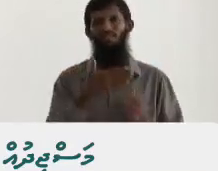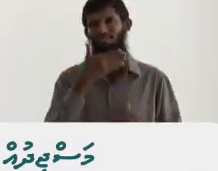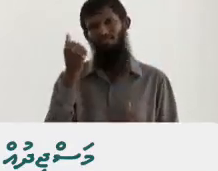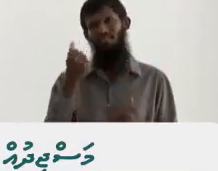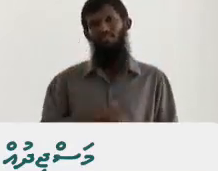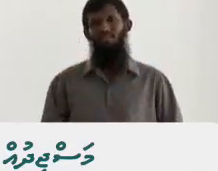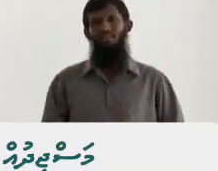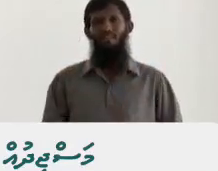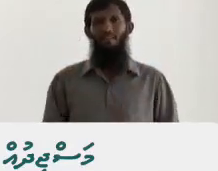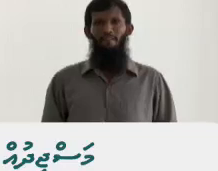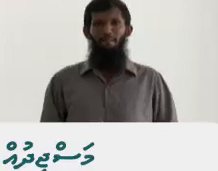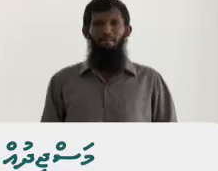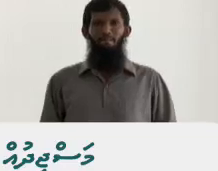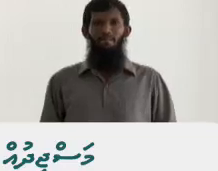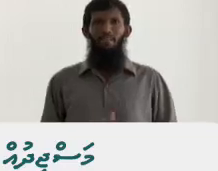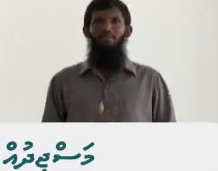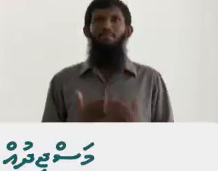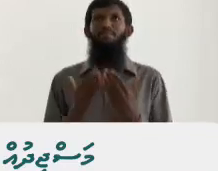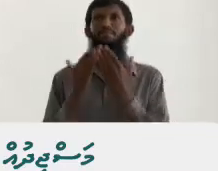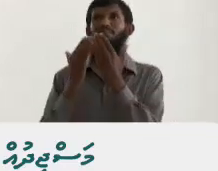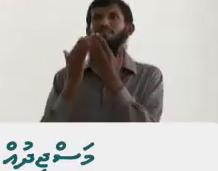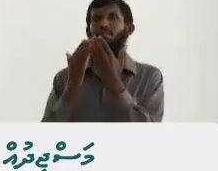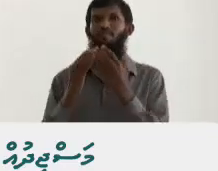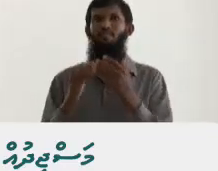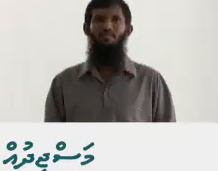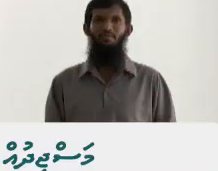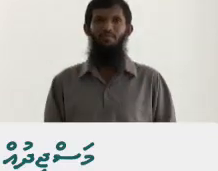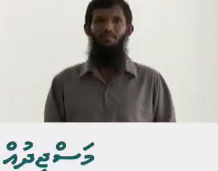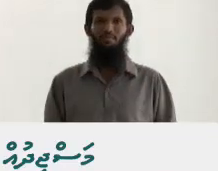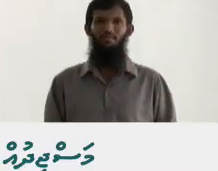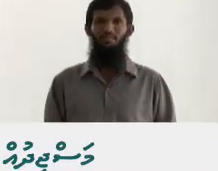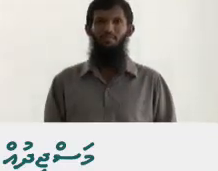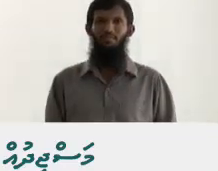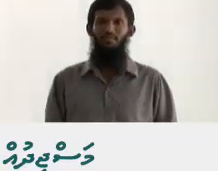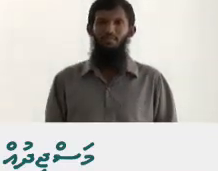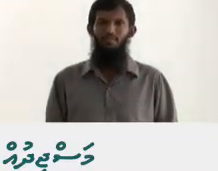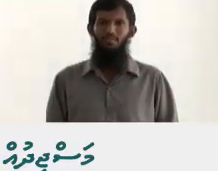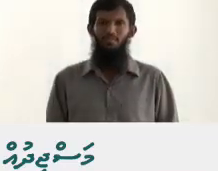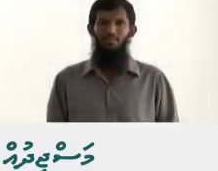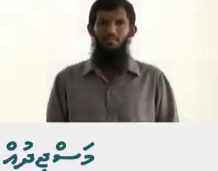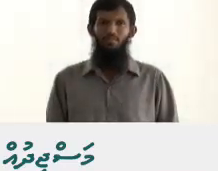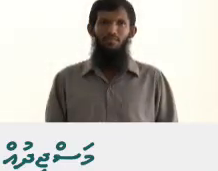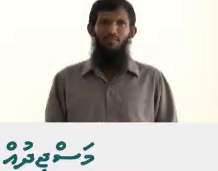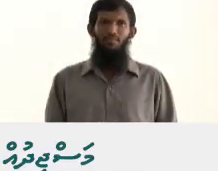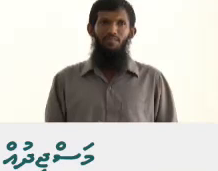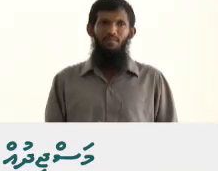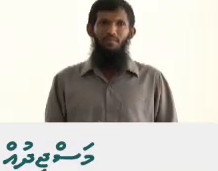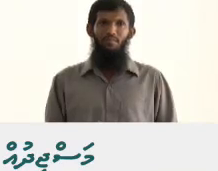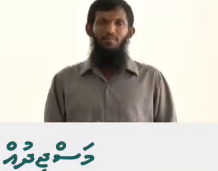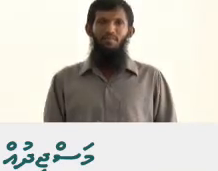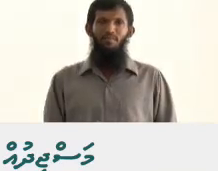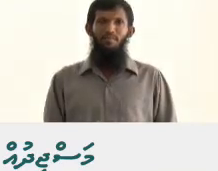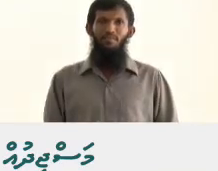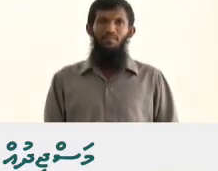Amin Barakallahu li Walakum fil Quranil Azim Wanafani wa Iyakum Bima Fihi Minal Ayati wa